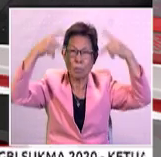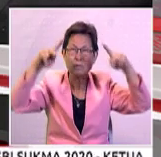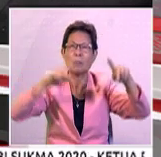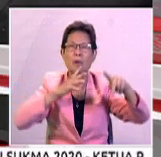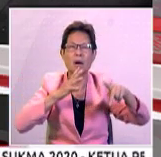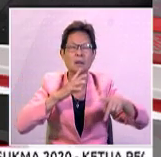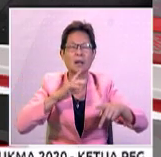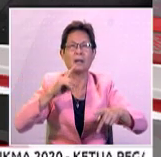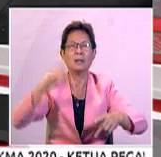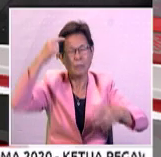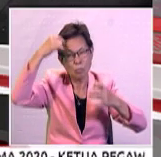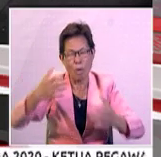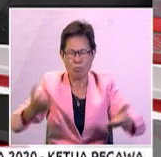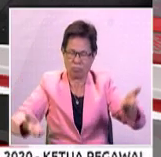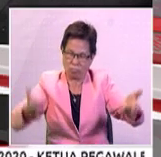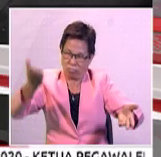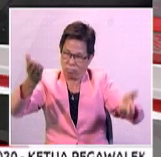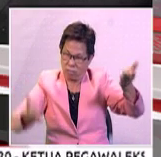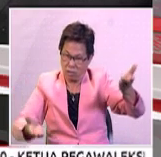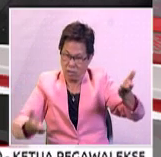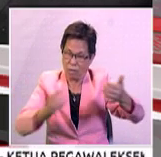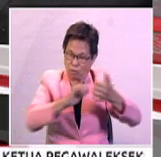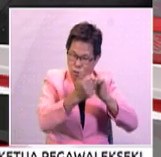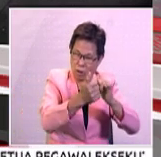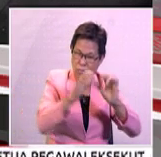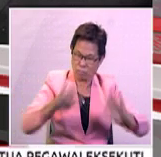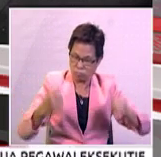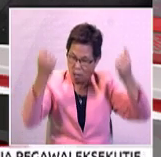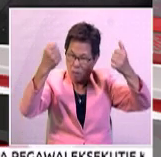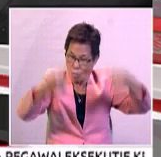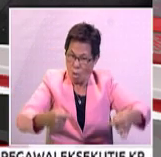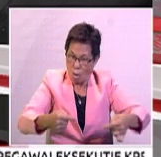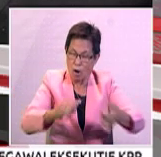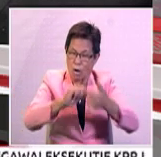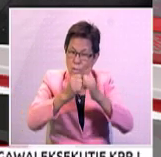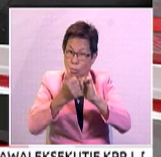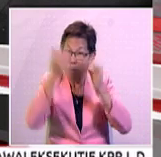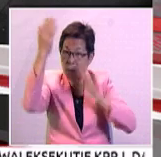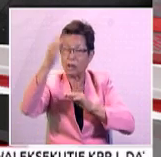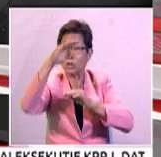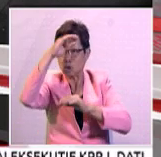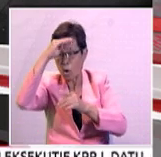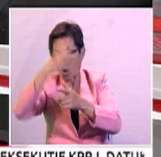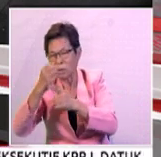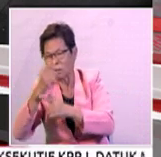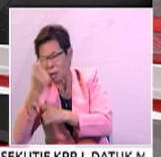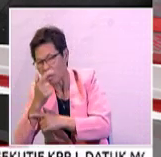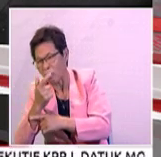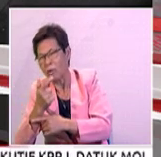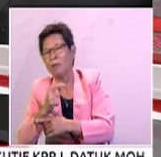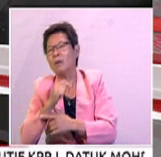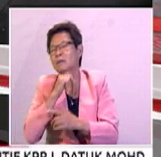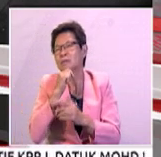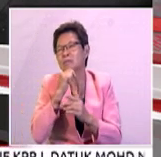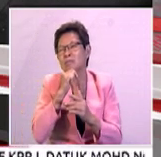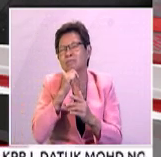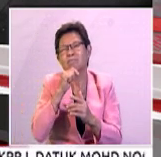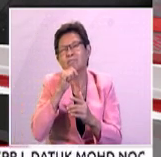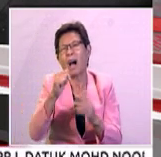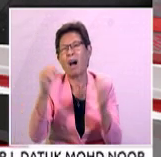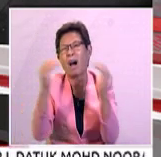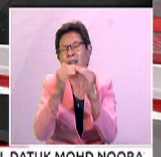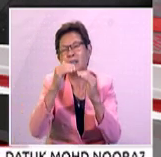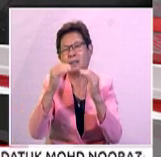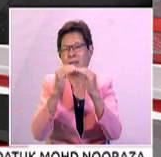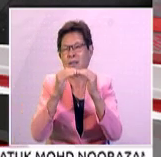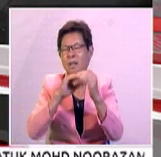masih mempertimbangkan sama ada sukan itu dipertandingkan pada Sukma Johor atau tidak adalah sebagai tidak adil. Malah sekiranya